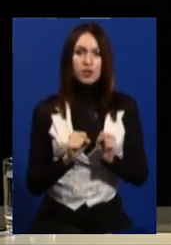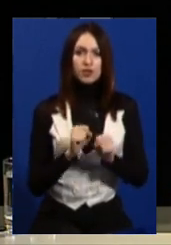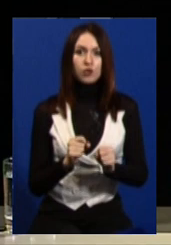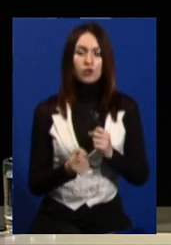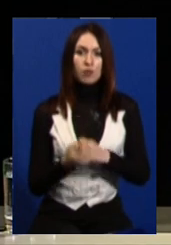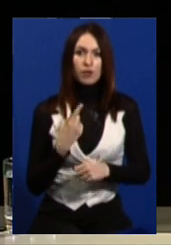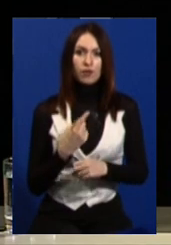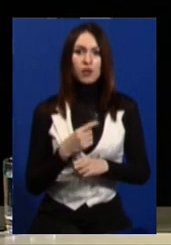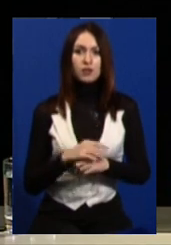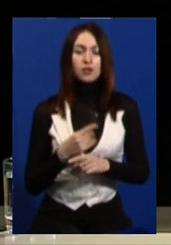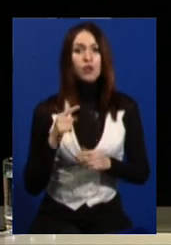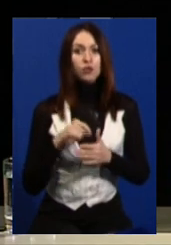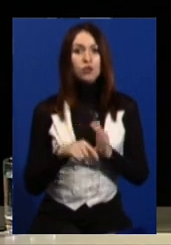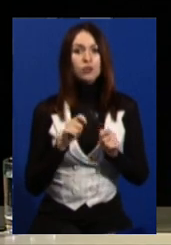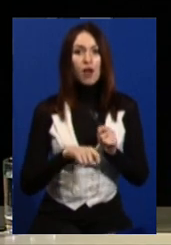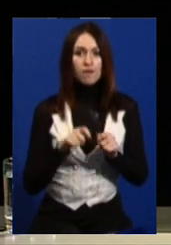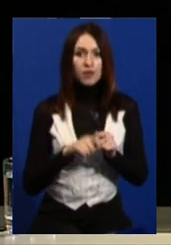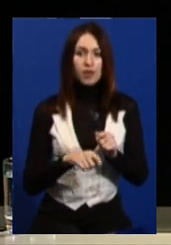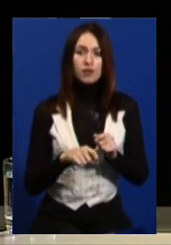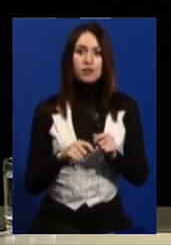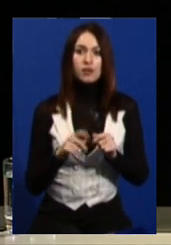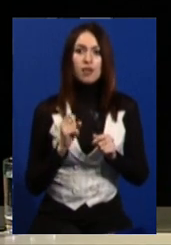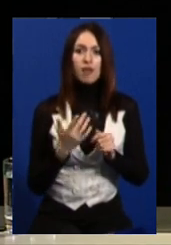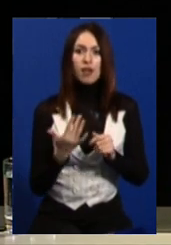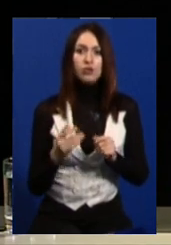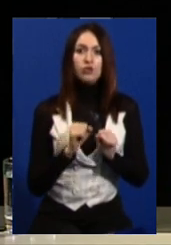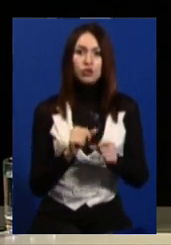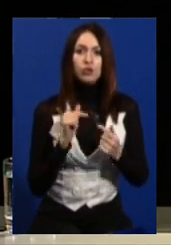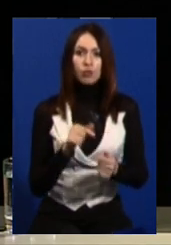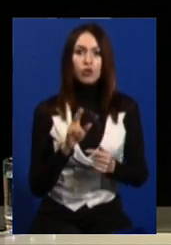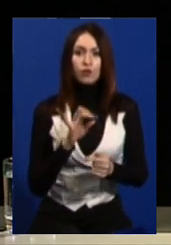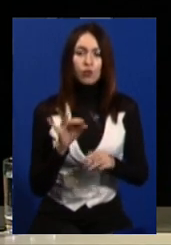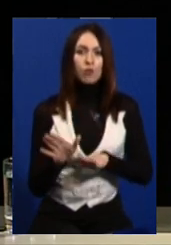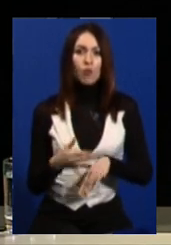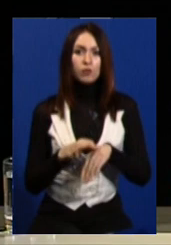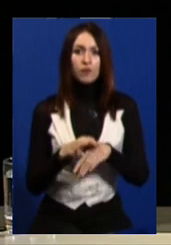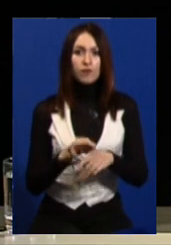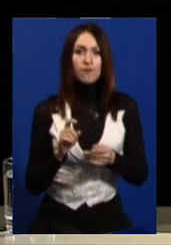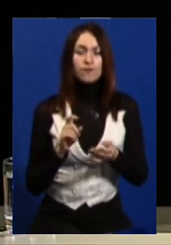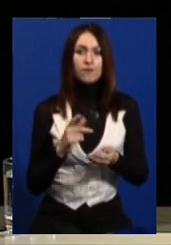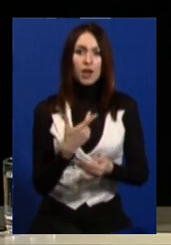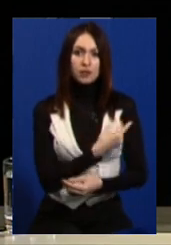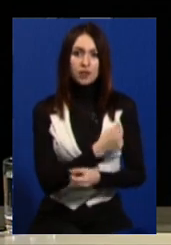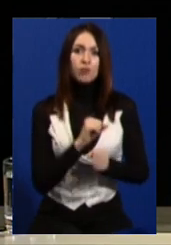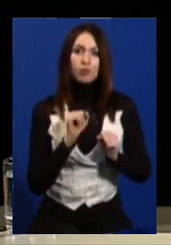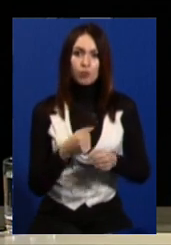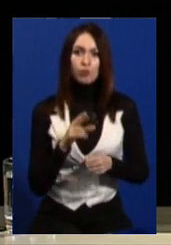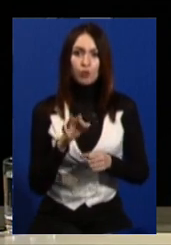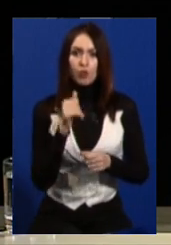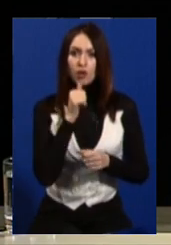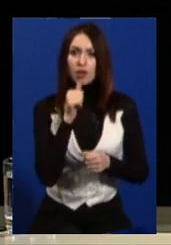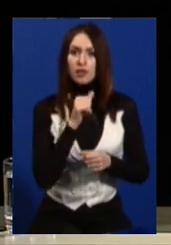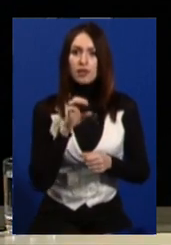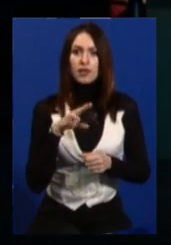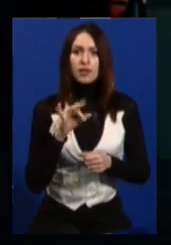вырабатывается. То есть проверить достоверно наличие защиты против кори после проведенной вакцинации мы можем посредством тестирования на